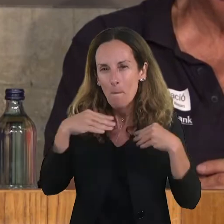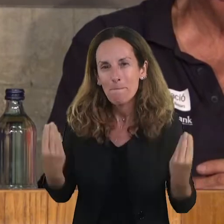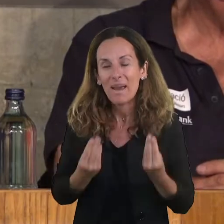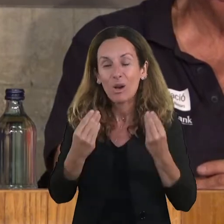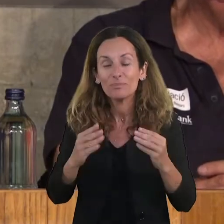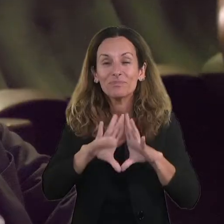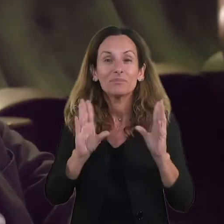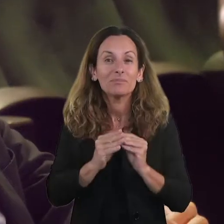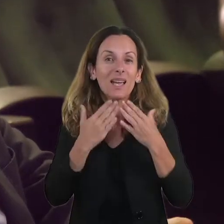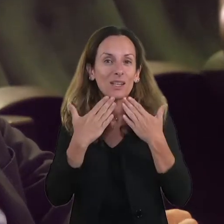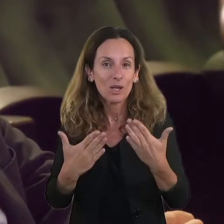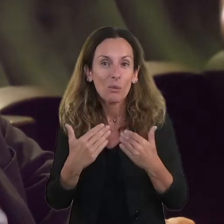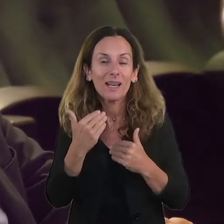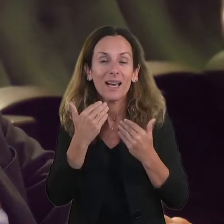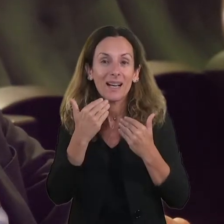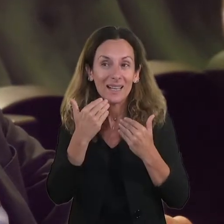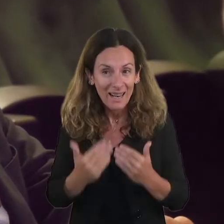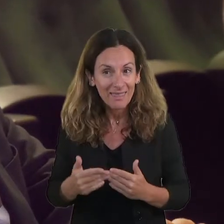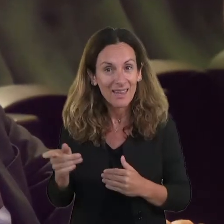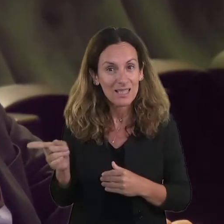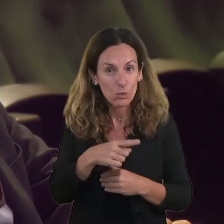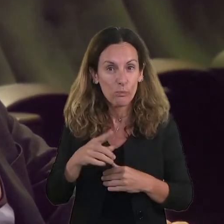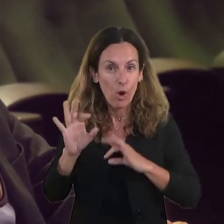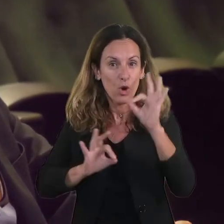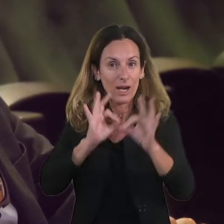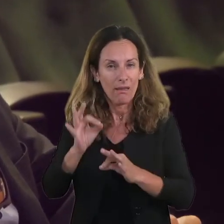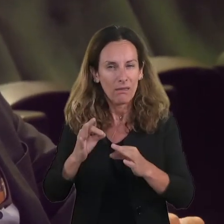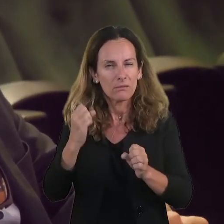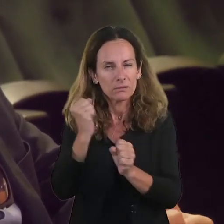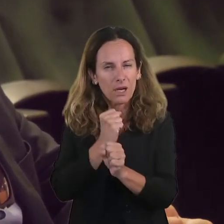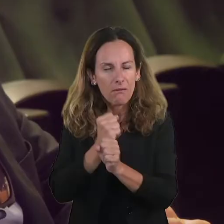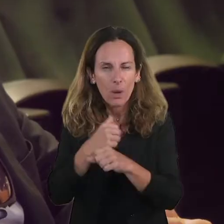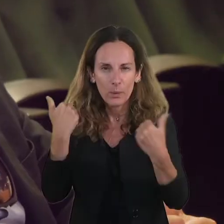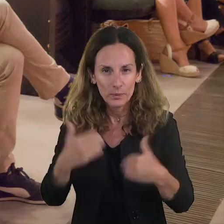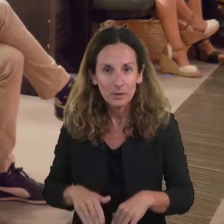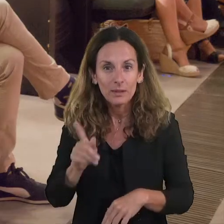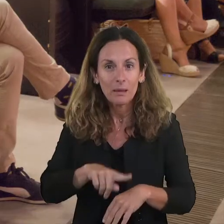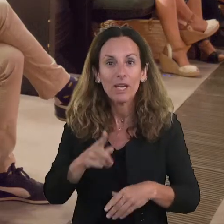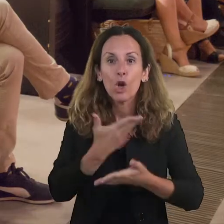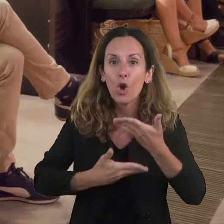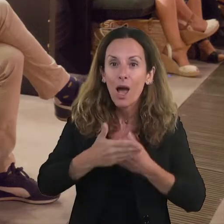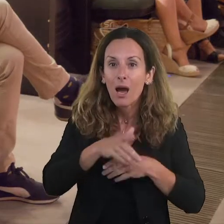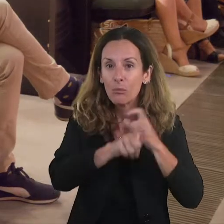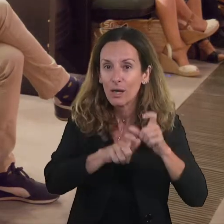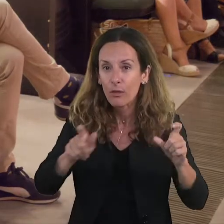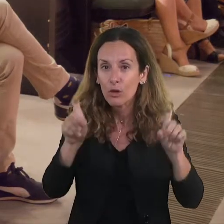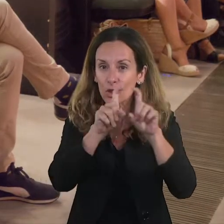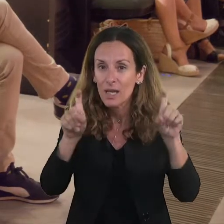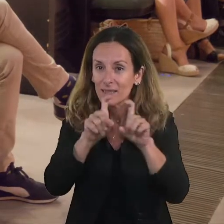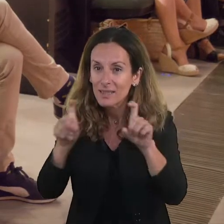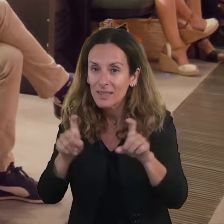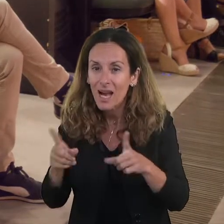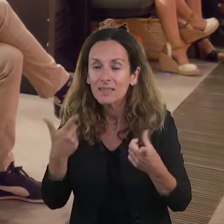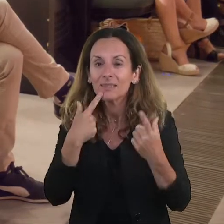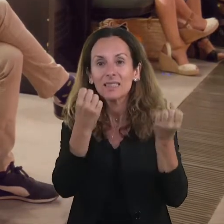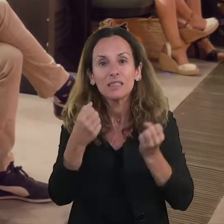tant, enhorabona, agrair-vos aquesta empenta i aquesta feina que feis. També agrair a tots els col·laboradors, a totes les entitats, institucions, forces